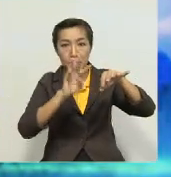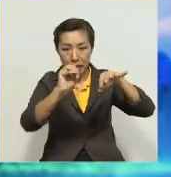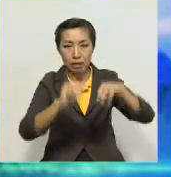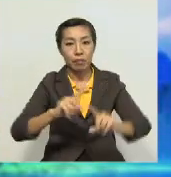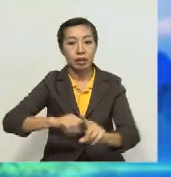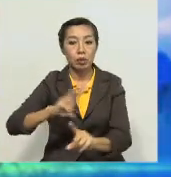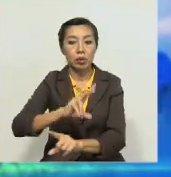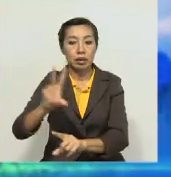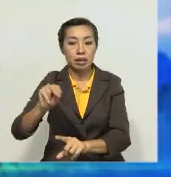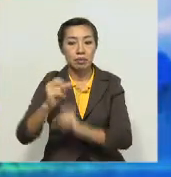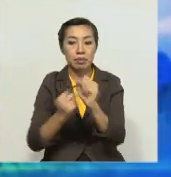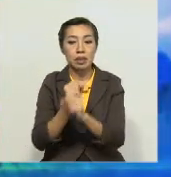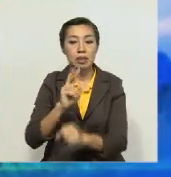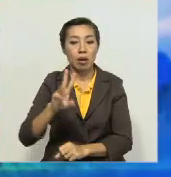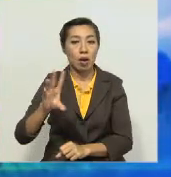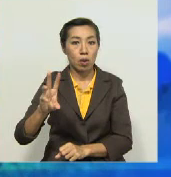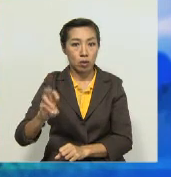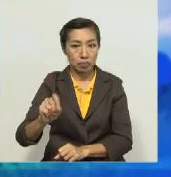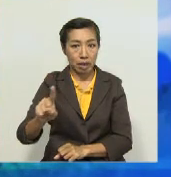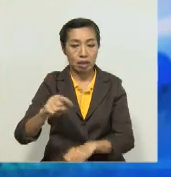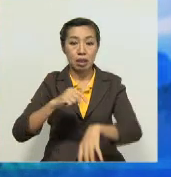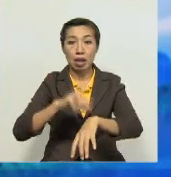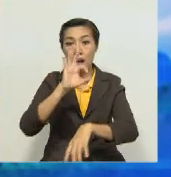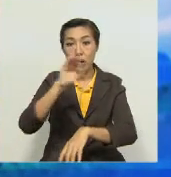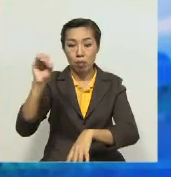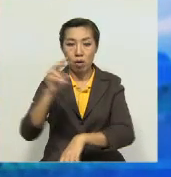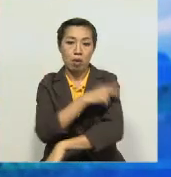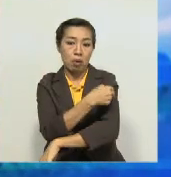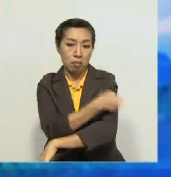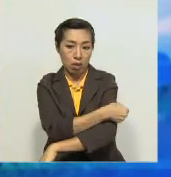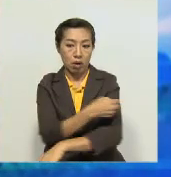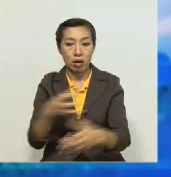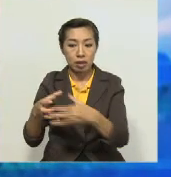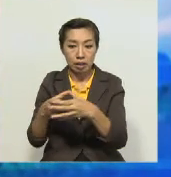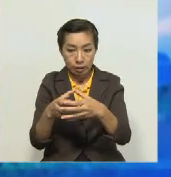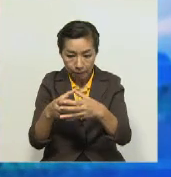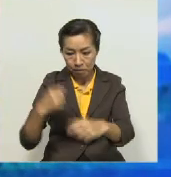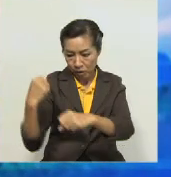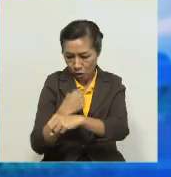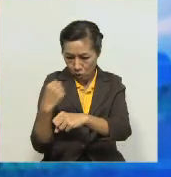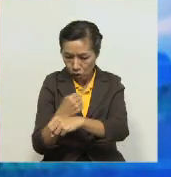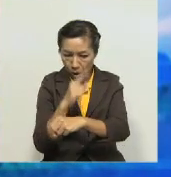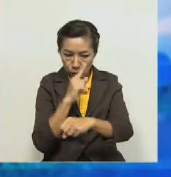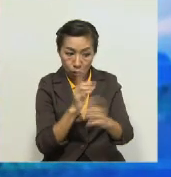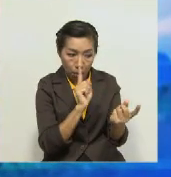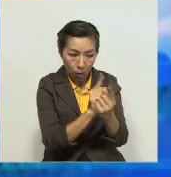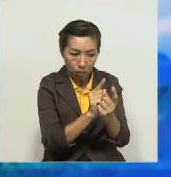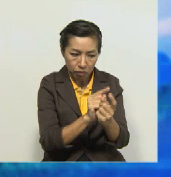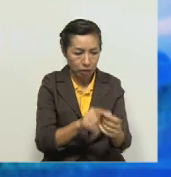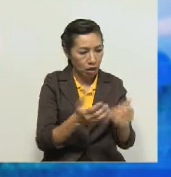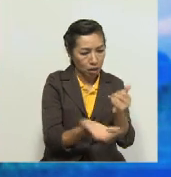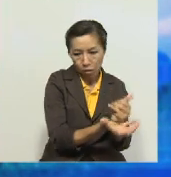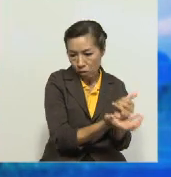30 มทุนายน 2561 9 นาิกาทีมงานแพทยและหน่อยงานต่ ๆ สักซ้มการเคลอนย้ายผู้ประสบภัย